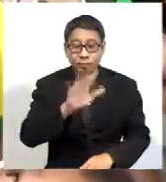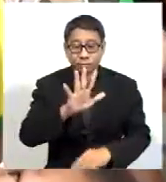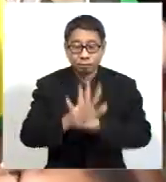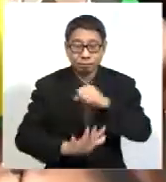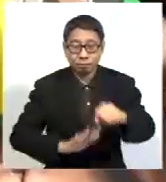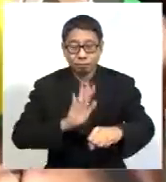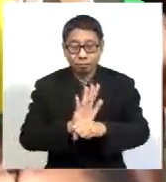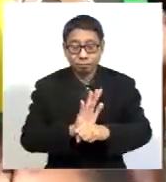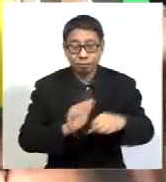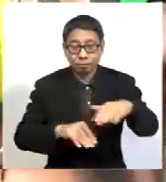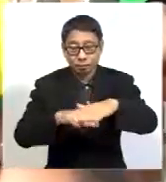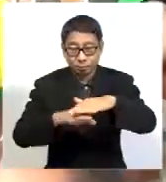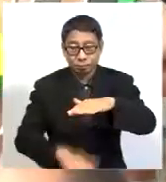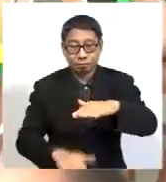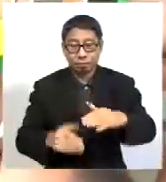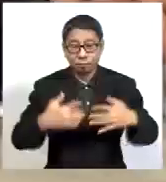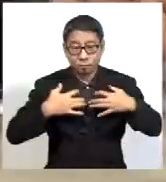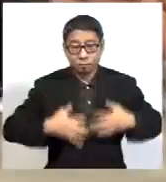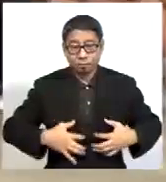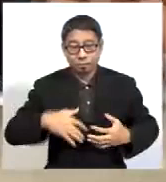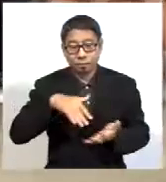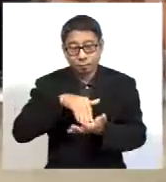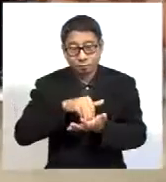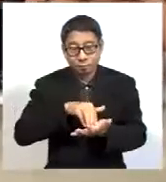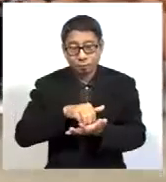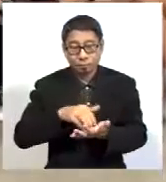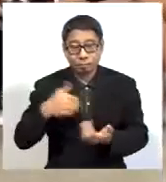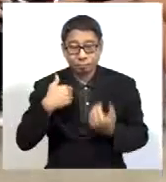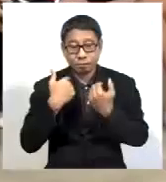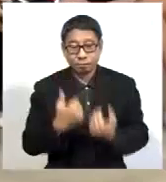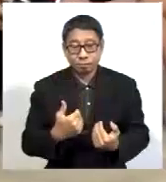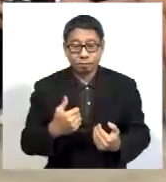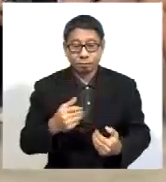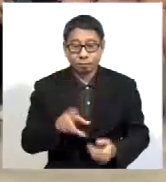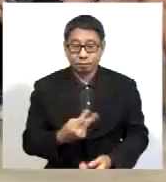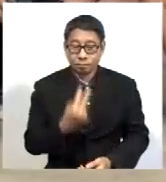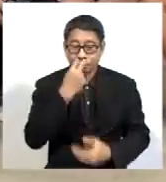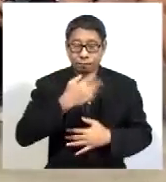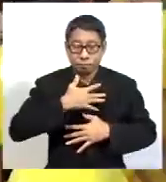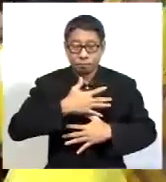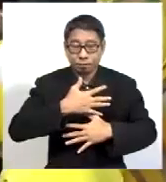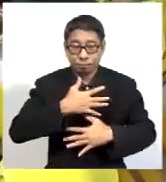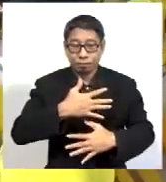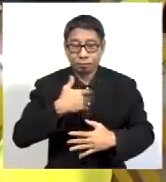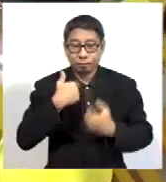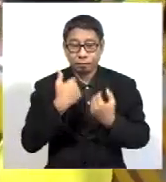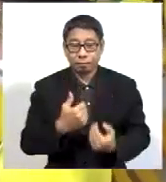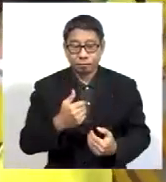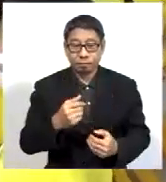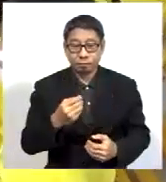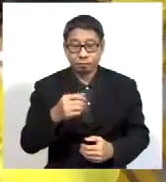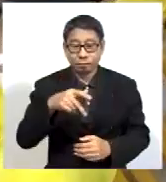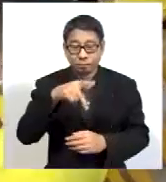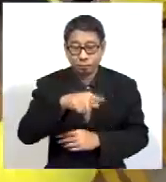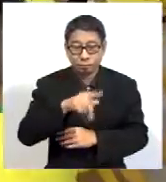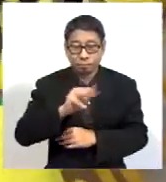นกลุ่มเสี่ยงที่ยังมีปอดที่บอบบางแล้วก็ไม่แข็งแรงพอที่จะสามารถสูดดม PM 2.5 ในปริมาณที่มาก